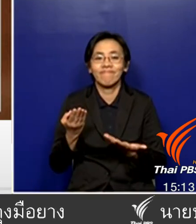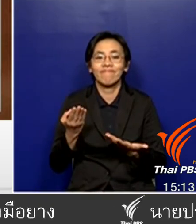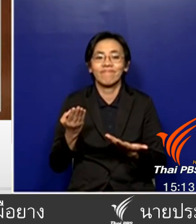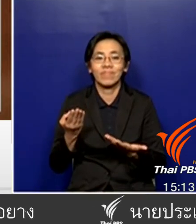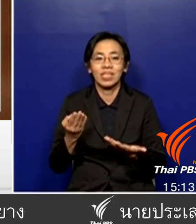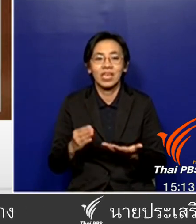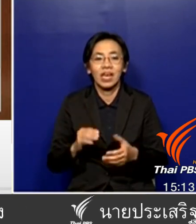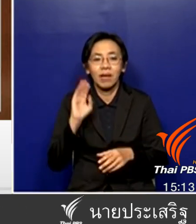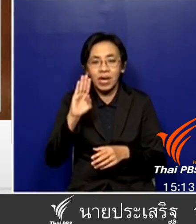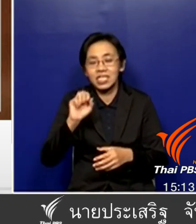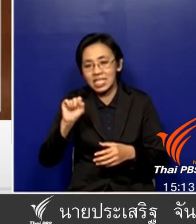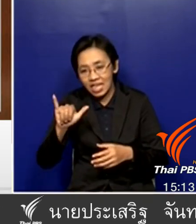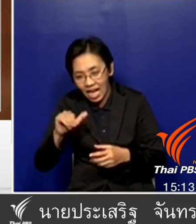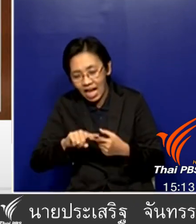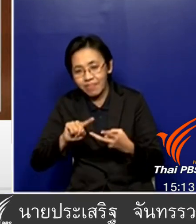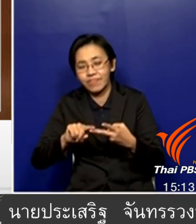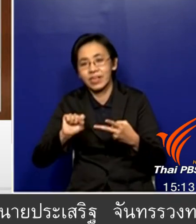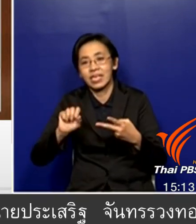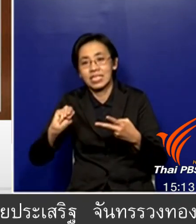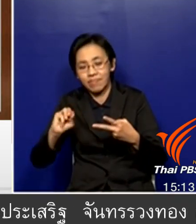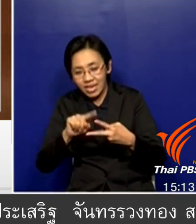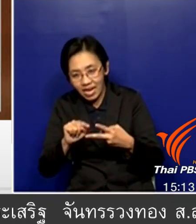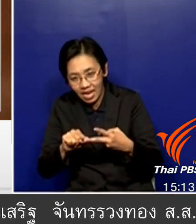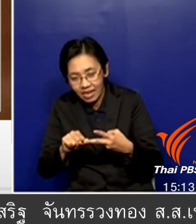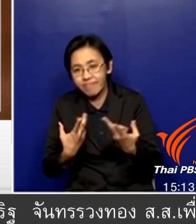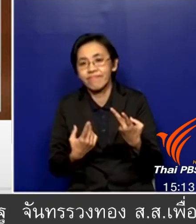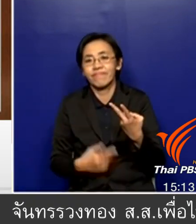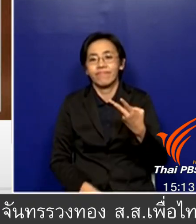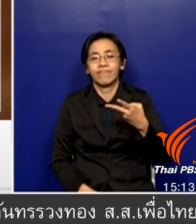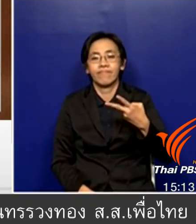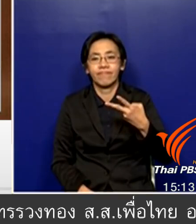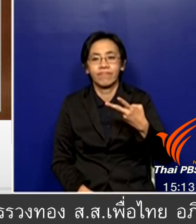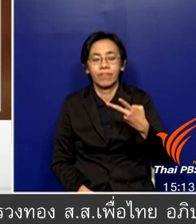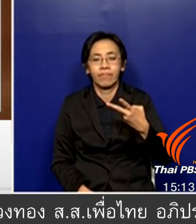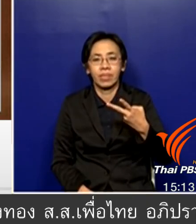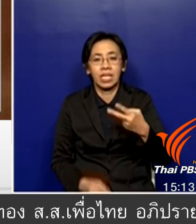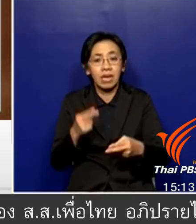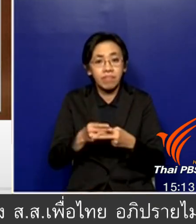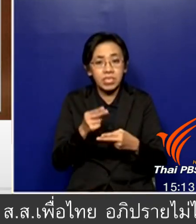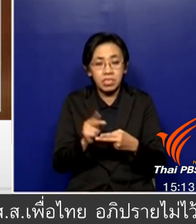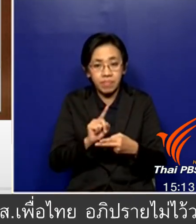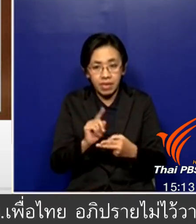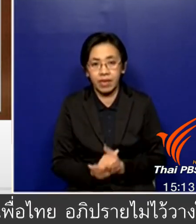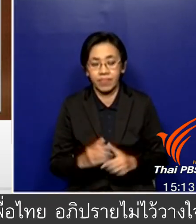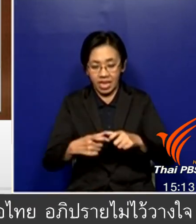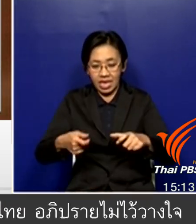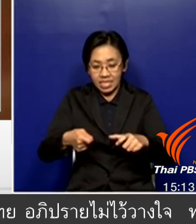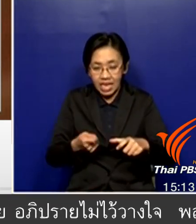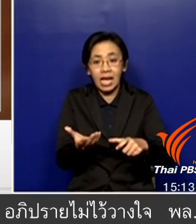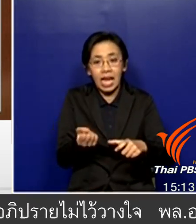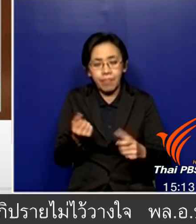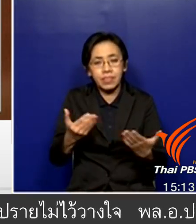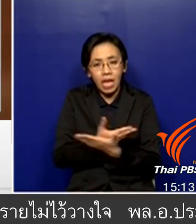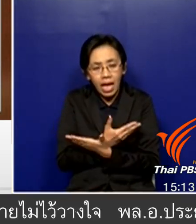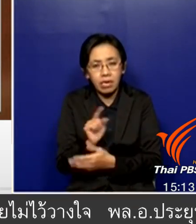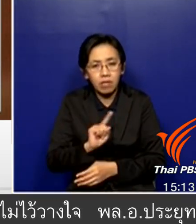ัดบริษัทสยาม International Food Trading จำกัดและก็ยังมีชื่อเป็ผู้รับเช็คขึเงินแทนนายนิพล